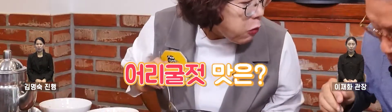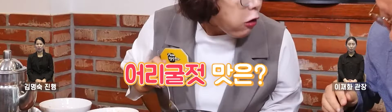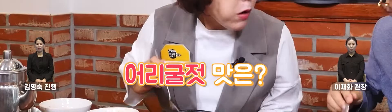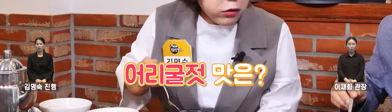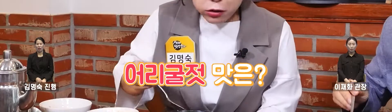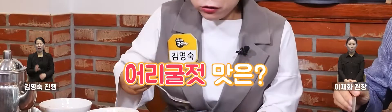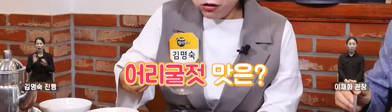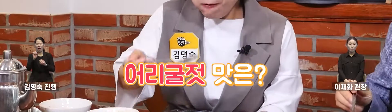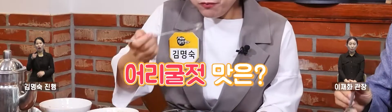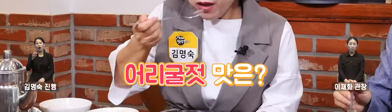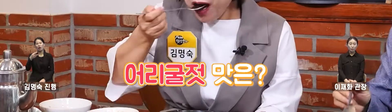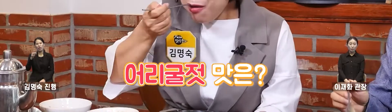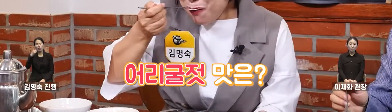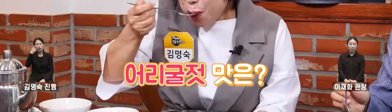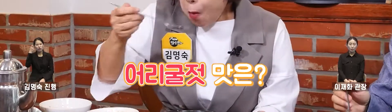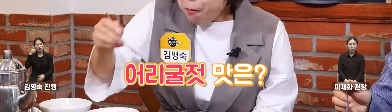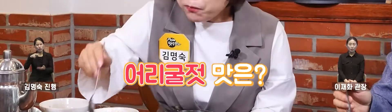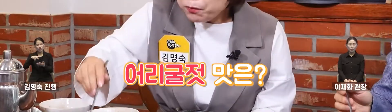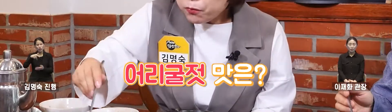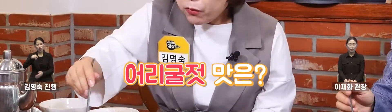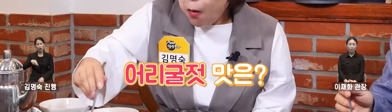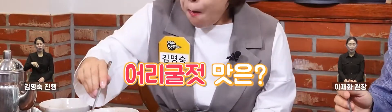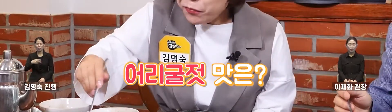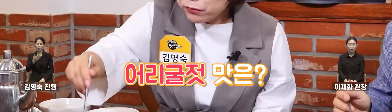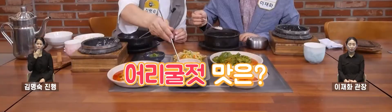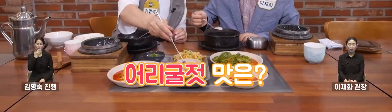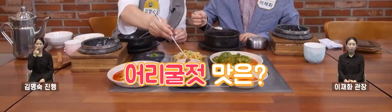오리굴젓을 좀 먹어봐야 되겠어요.